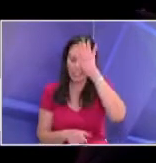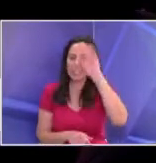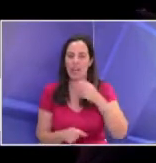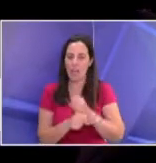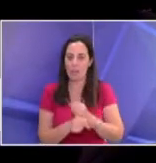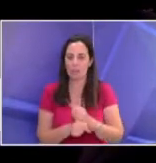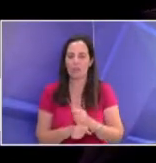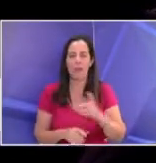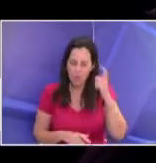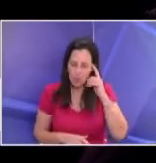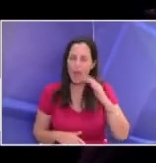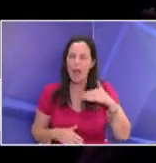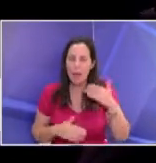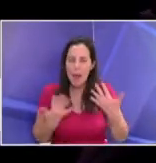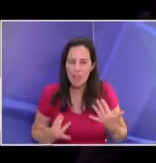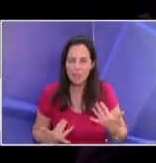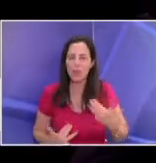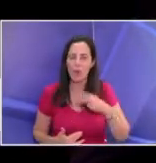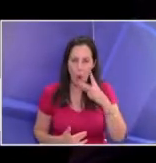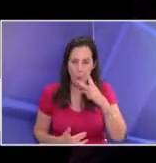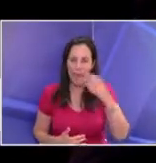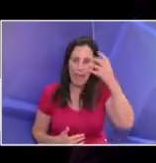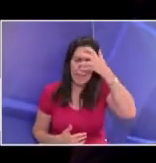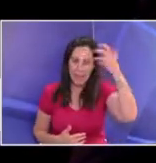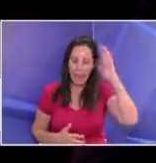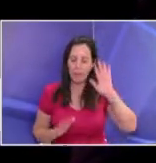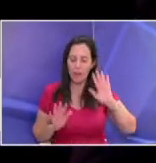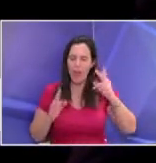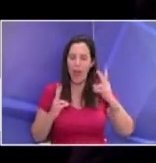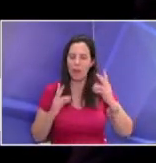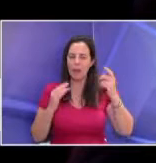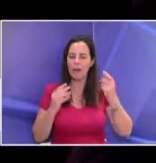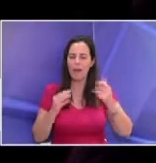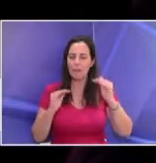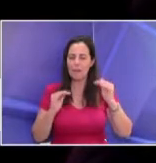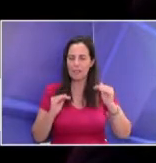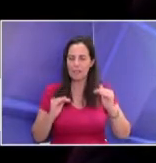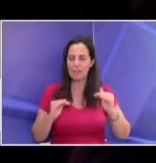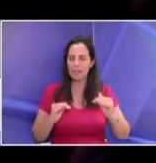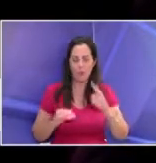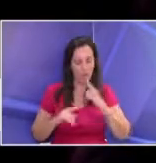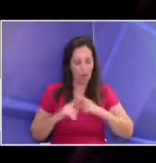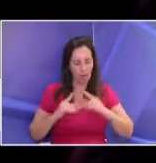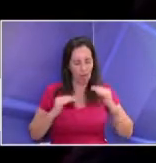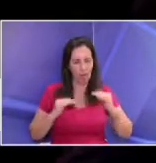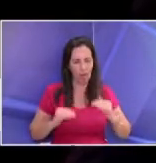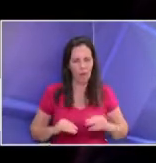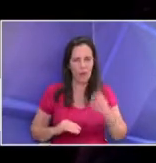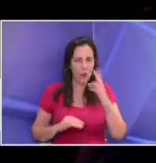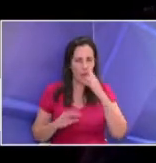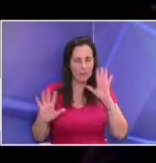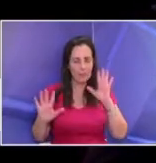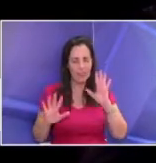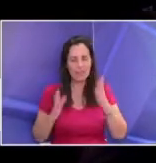חושב שבמוקדם או במאוחר אנחנו גם רואים איך טראמפ יורד מהעץ. לאט לאט עם כל ההצהרות הסותרות שלו. הוא מנסה לחלץ